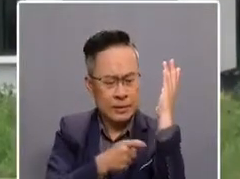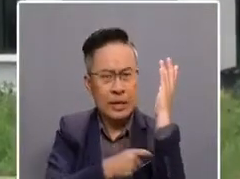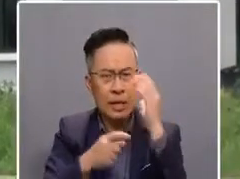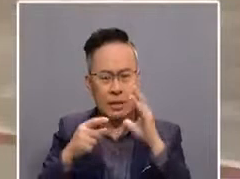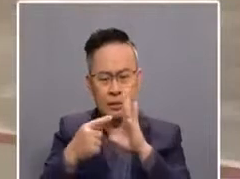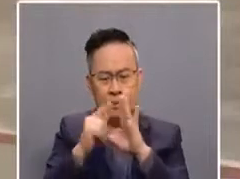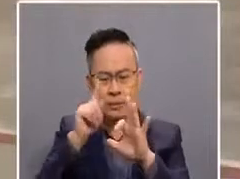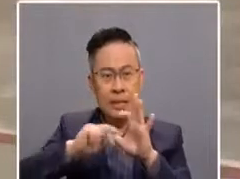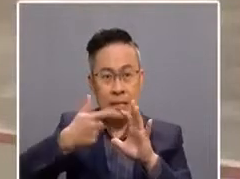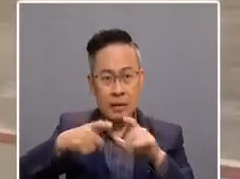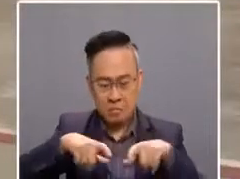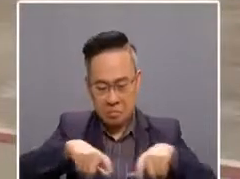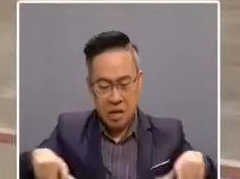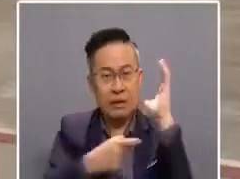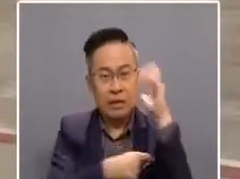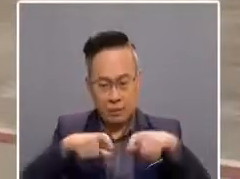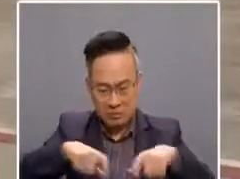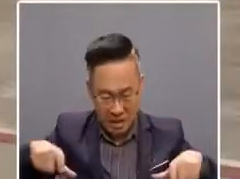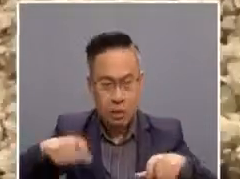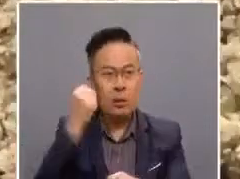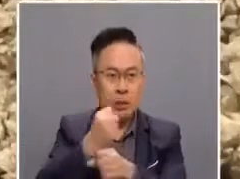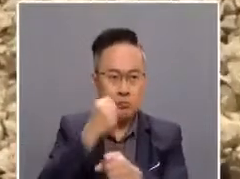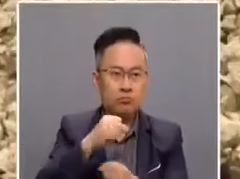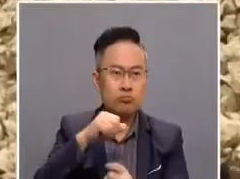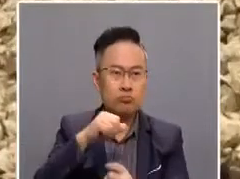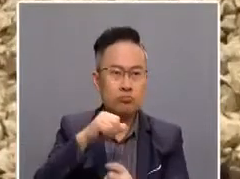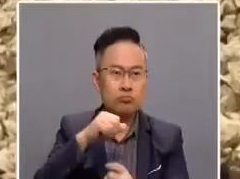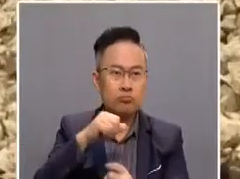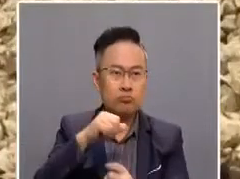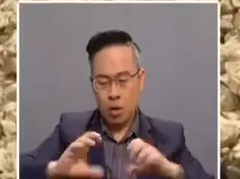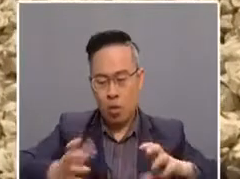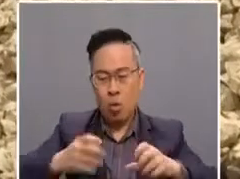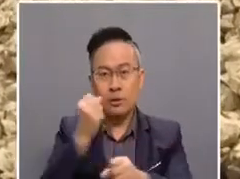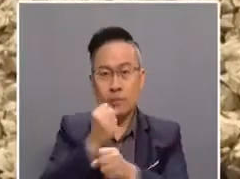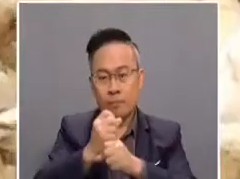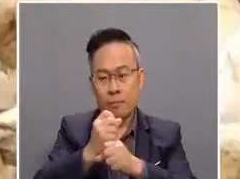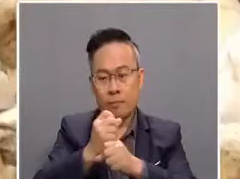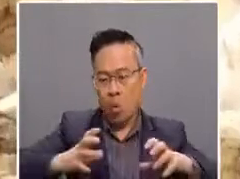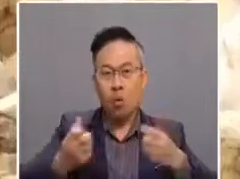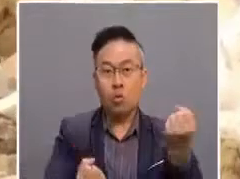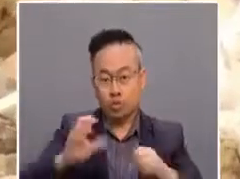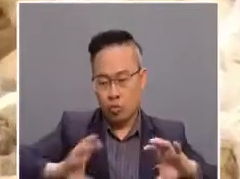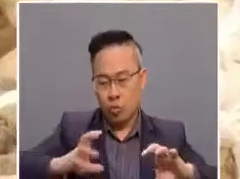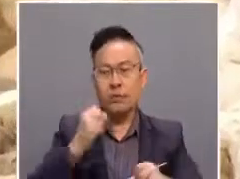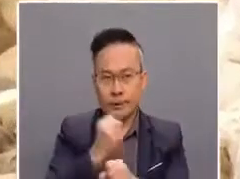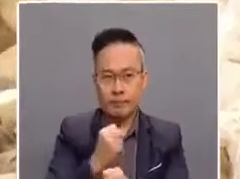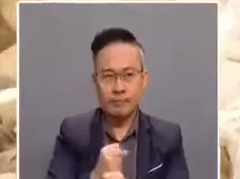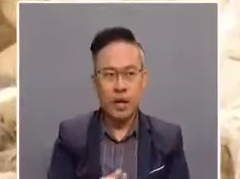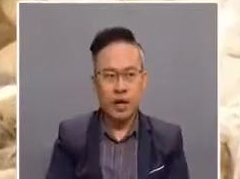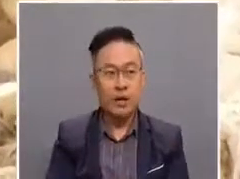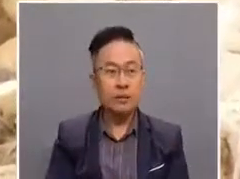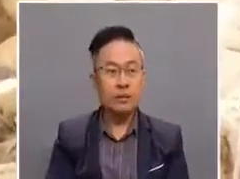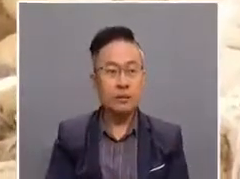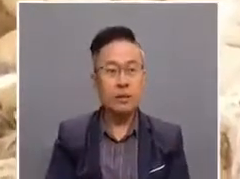นะยางแท่งตัวนี้นะส่วนใหญ่ก็จะเอาไปผลิตเป็นล้อรถยนต์ซึ่งเราเห็นว่าสหกรณ์กองทุนสวนยางบ่อทอง